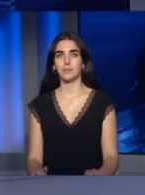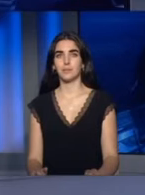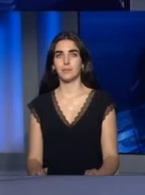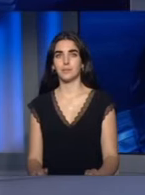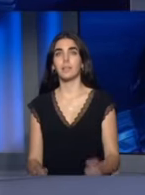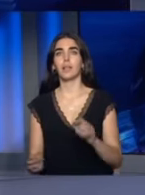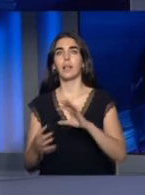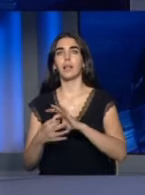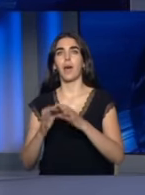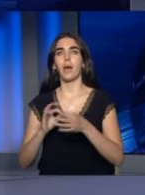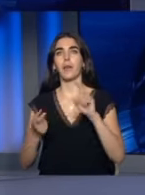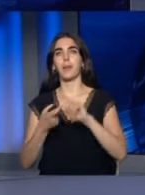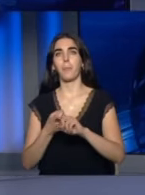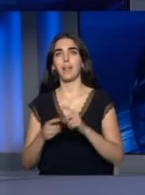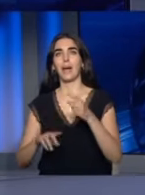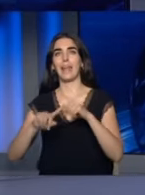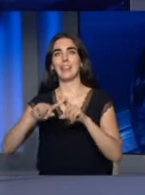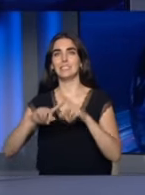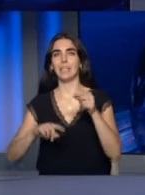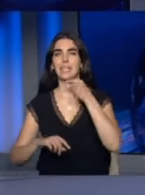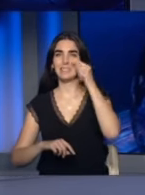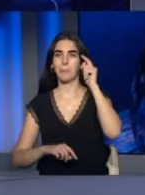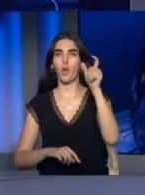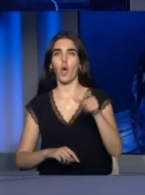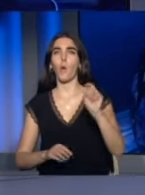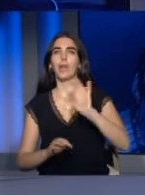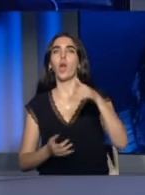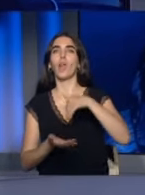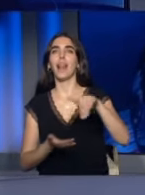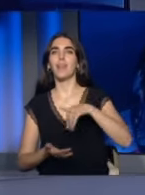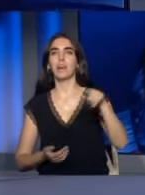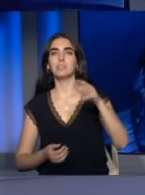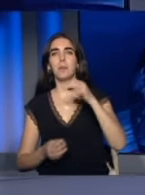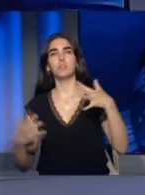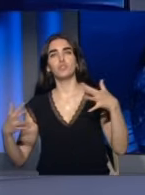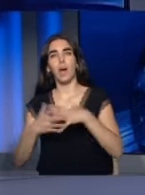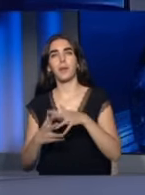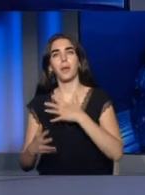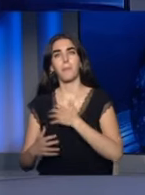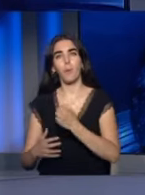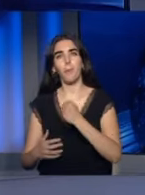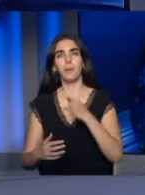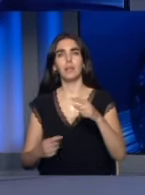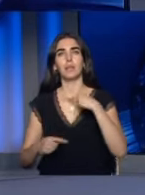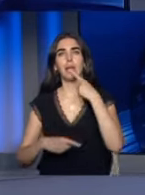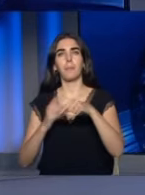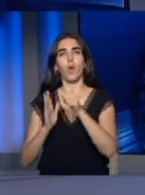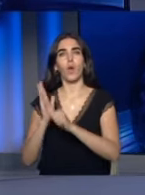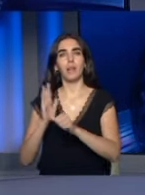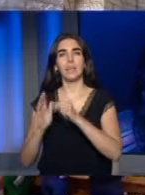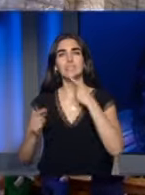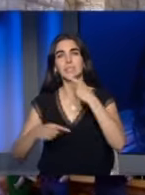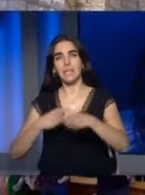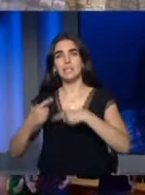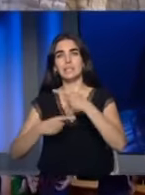بدعوه من رابطه كاريتاس لبنان اقليم المتن الاول انطلياس شارك عدد كبير من المؤمنين بقداس السنوي الذي